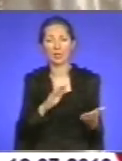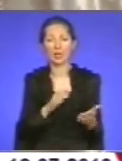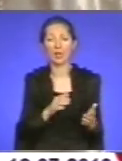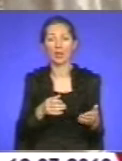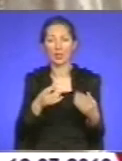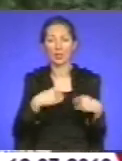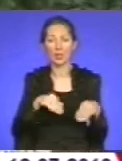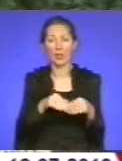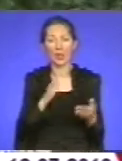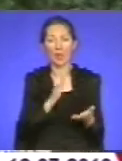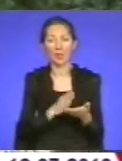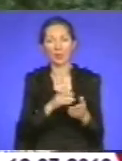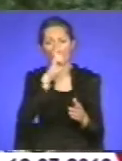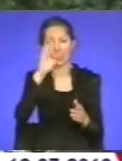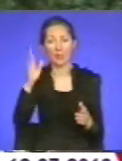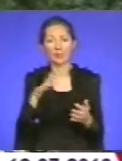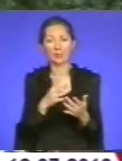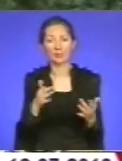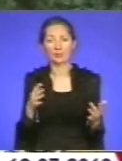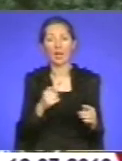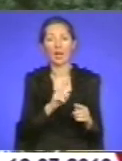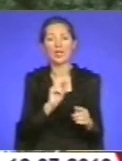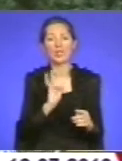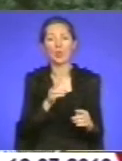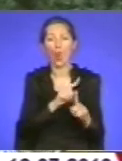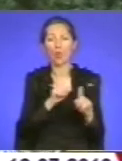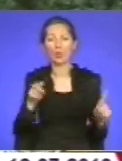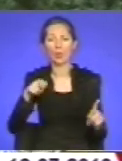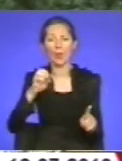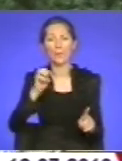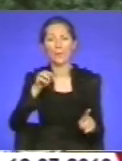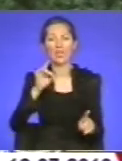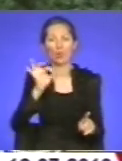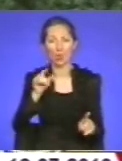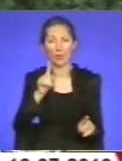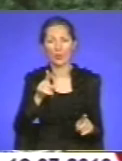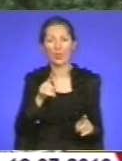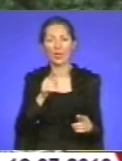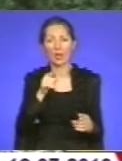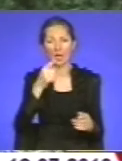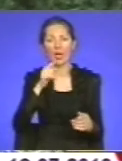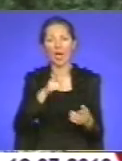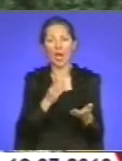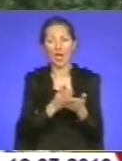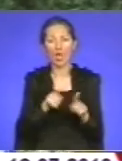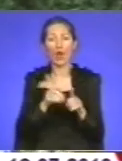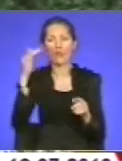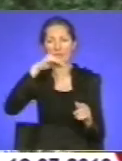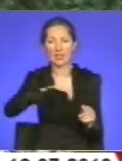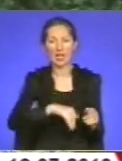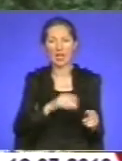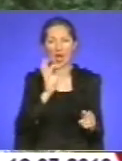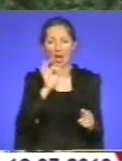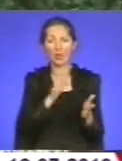обставин. Чим особливий Петро? Напевно, що ми всі знаємо, він, як каже Ісус Христос в Святому Письмі, ти є та скеля, тобто на якій я збудую церкву